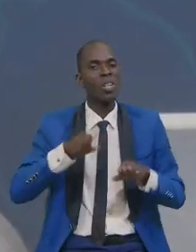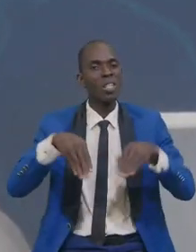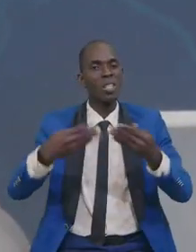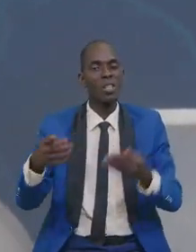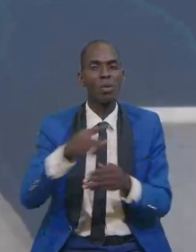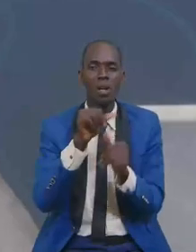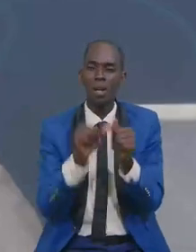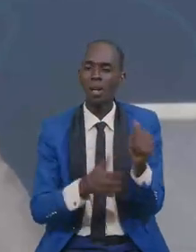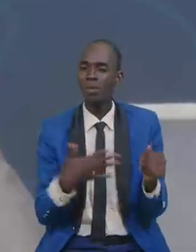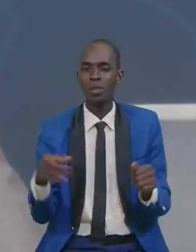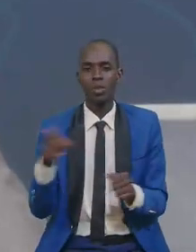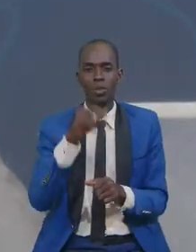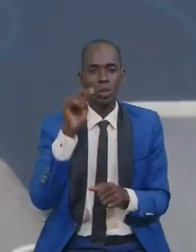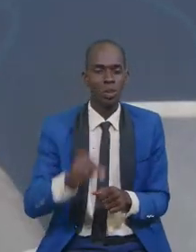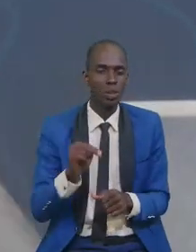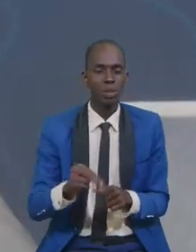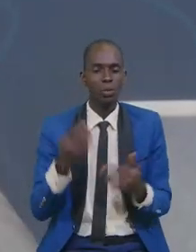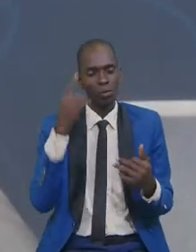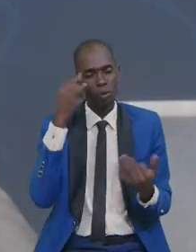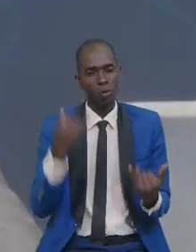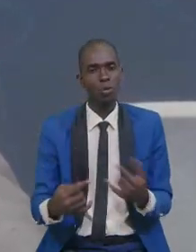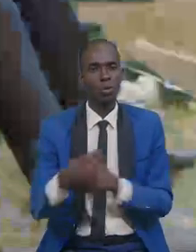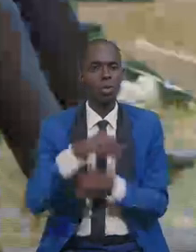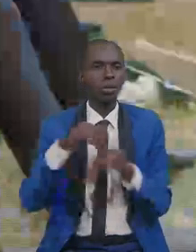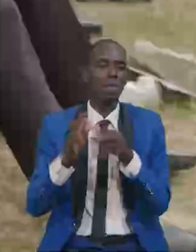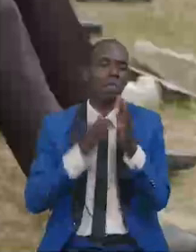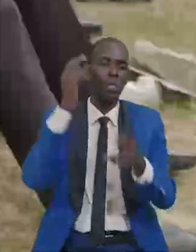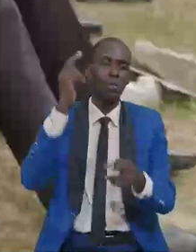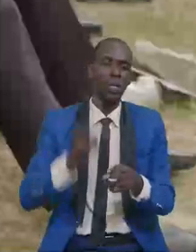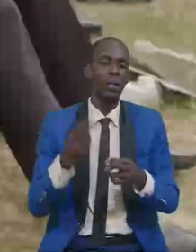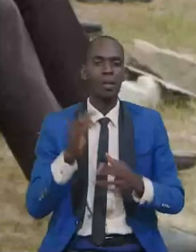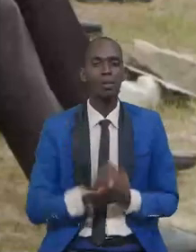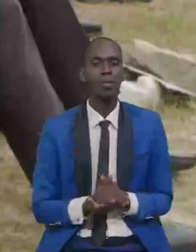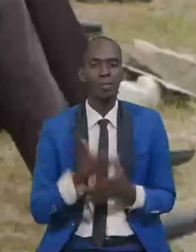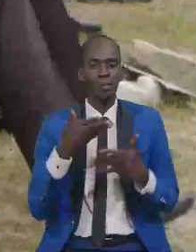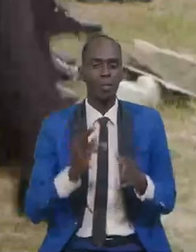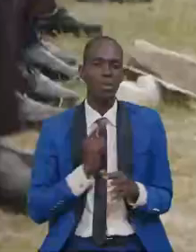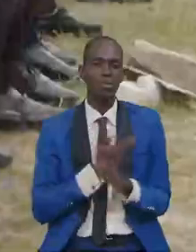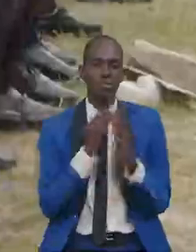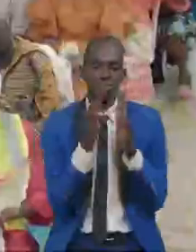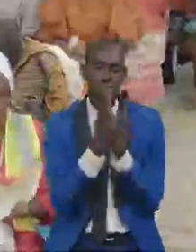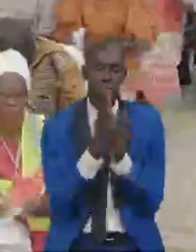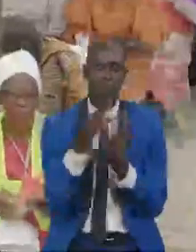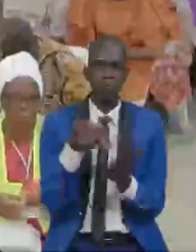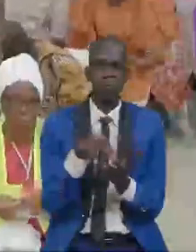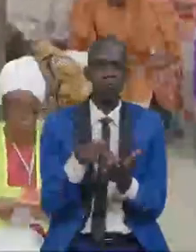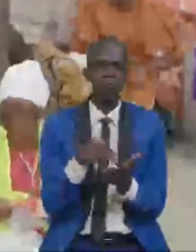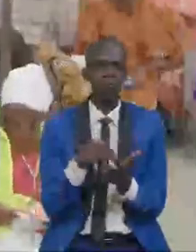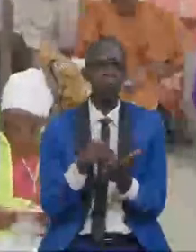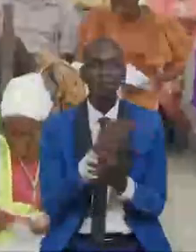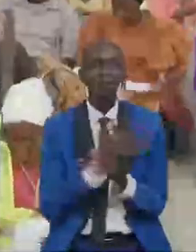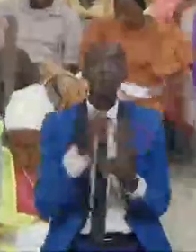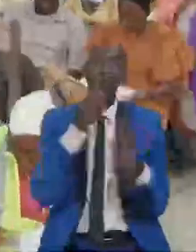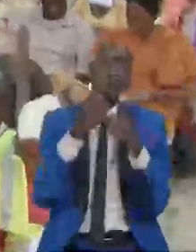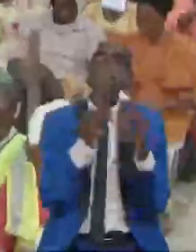donnera tout ce dont tu as besoin en abondance aujourd'hui au nom de Jésus. Levons-nous maintenant